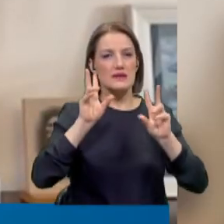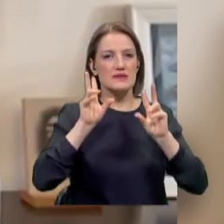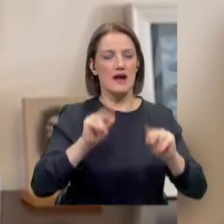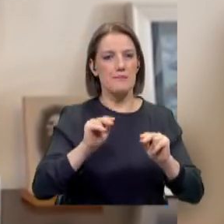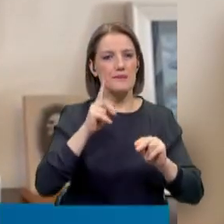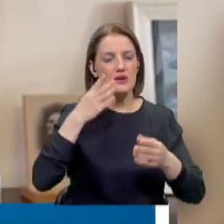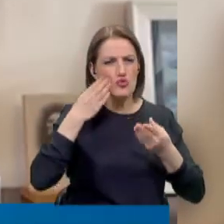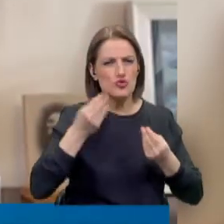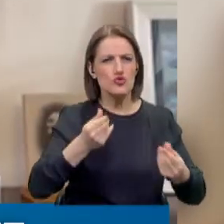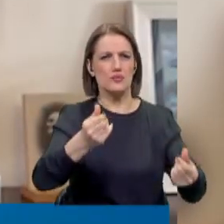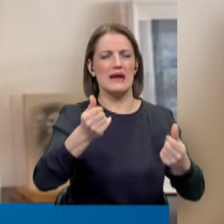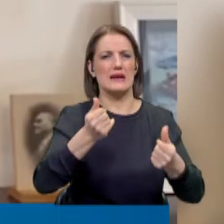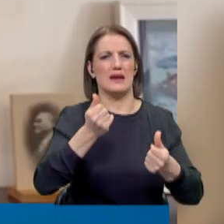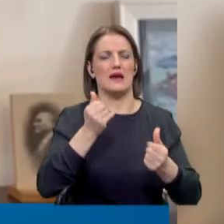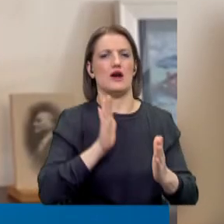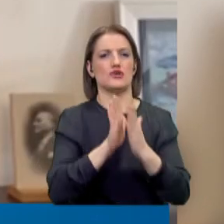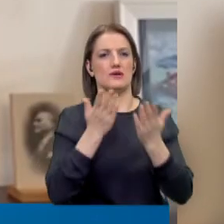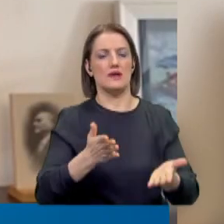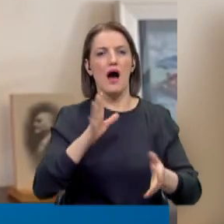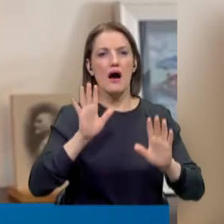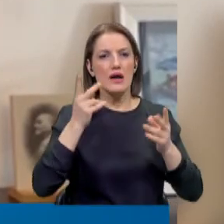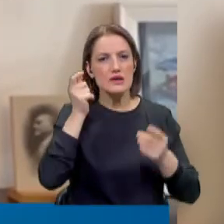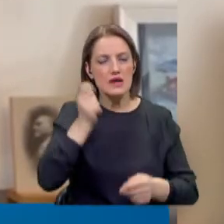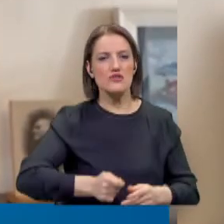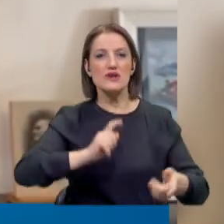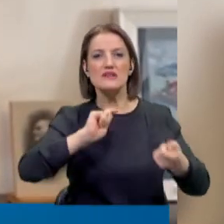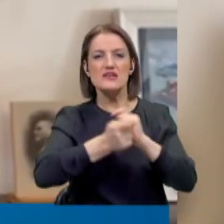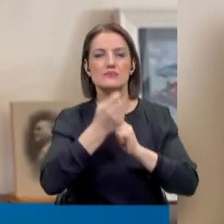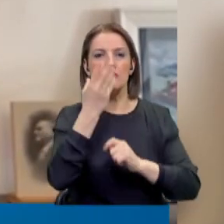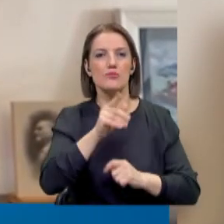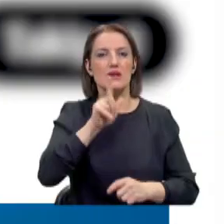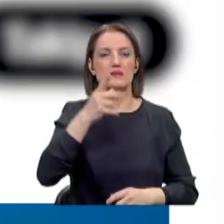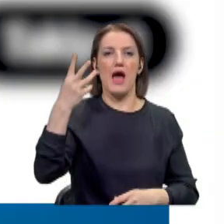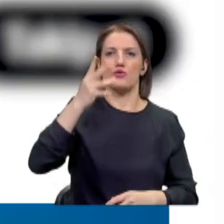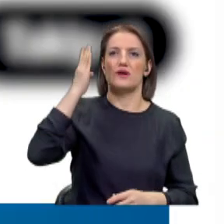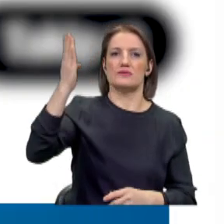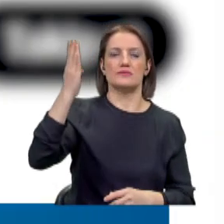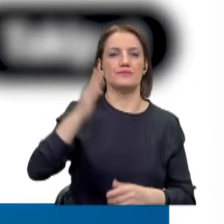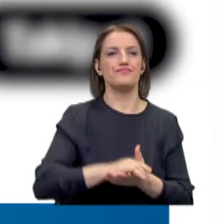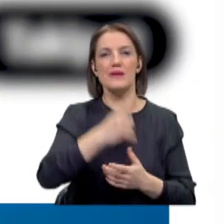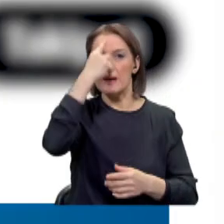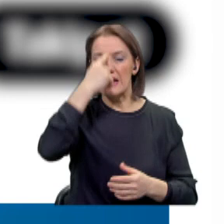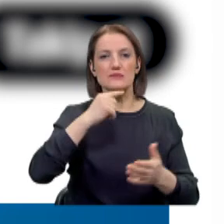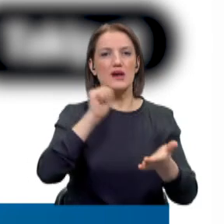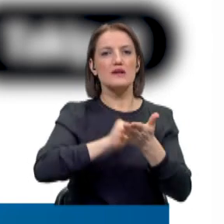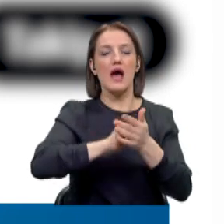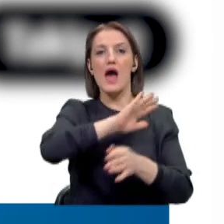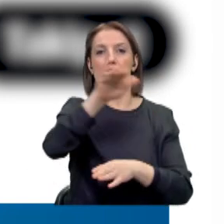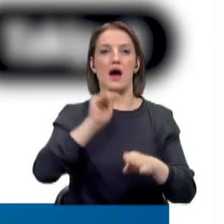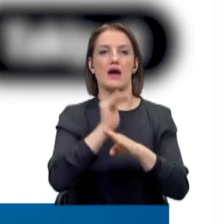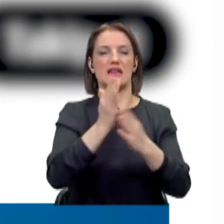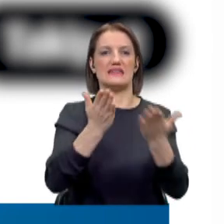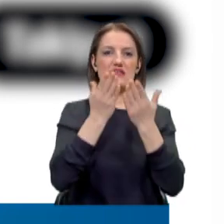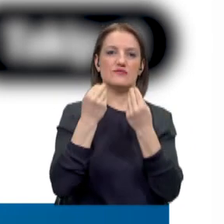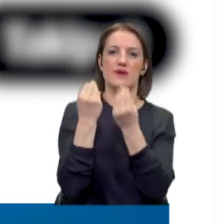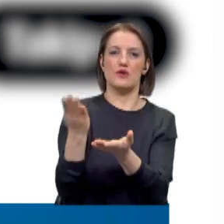yozlaşmayla karşı karşıyayız asıl değişmesi gereken Erdoğan bu Ucube sizden Resmi Gazete hayat dersi veriyor herkesi